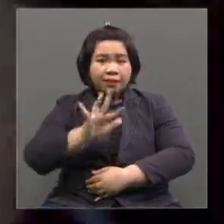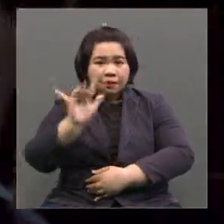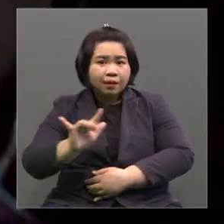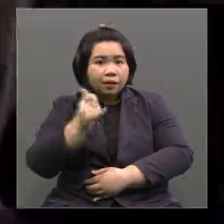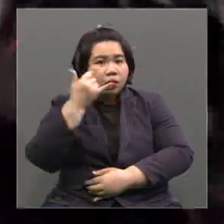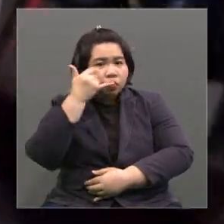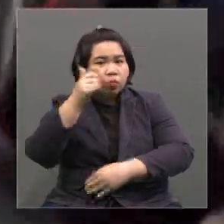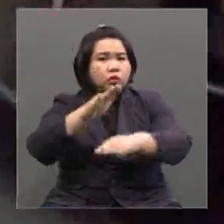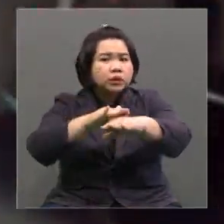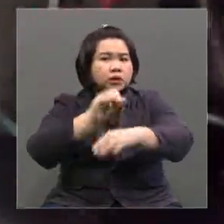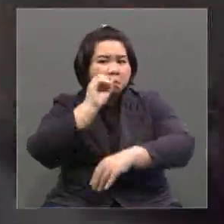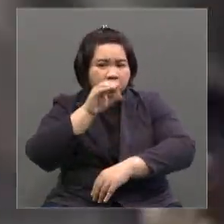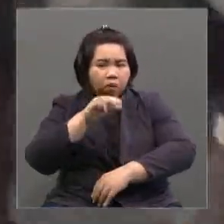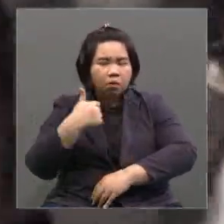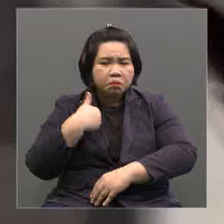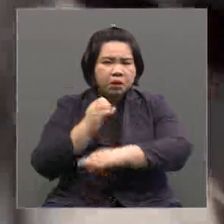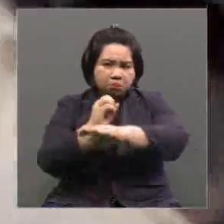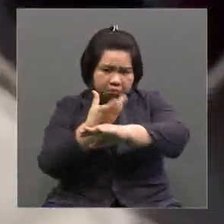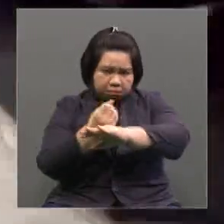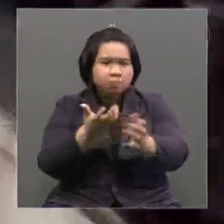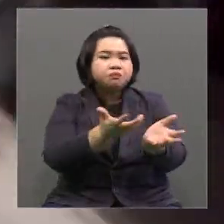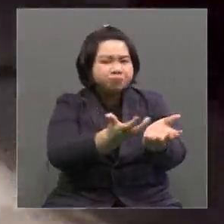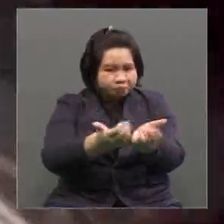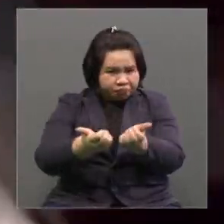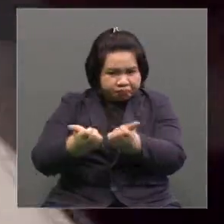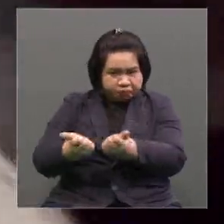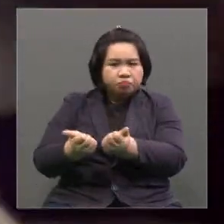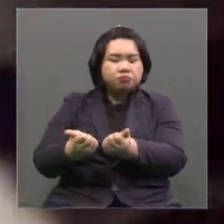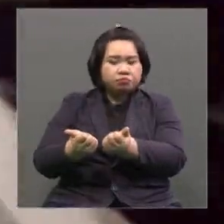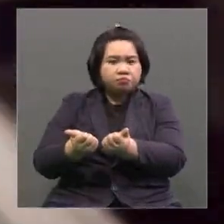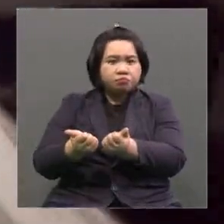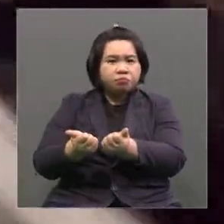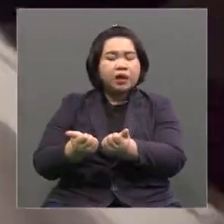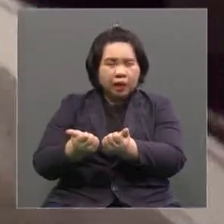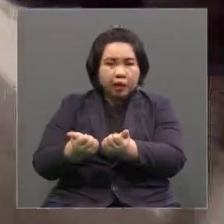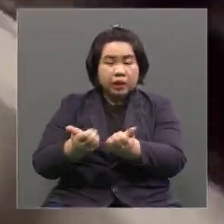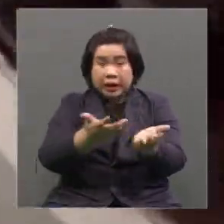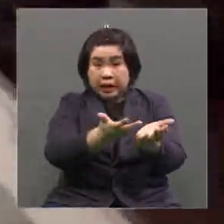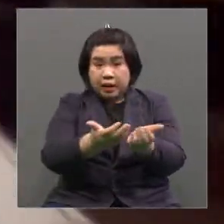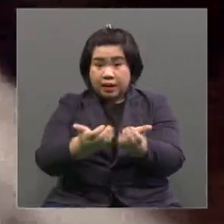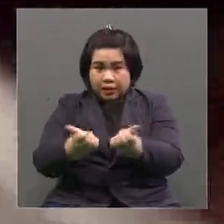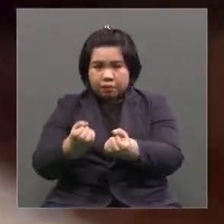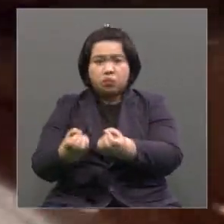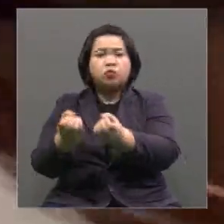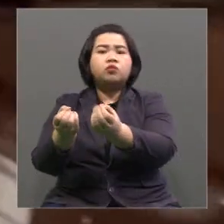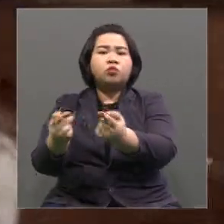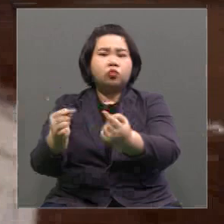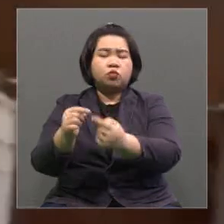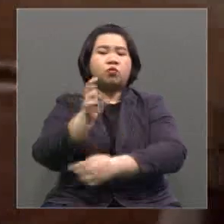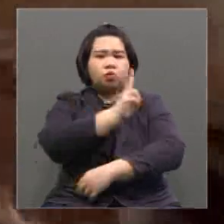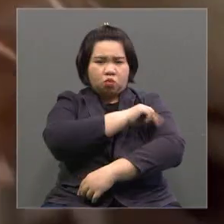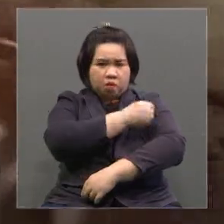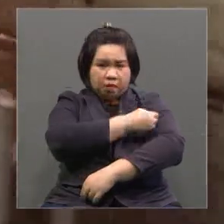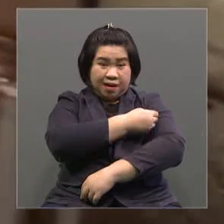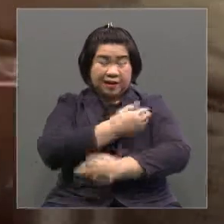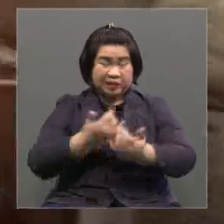งศูนย์นเรนทรสงขลาให้จัดรถพยาบาลมารอรับผู้ป่วยที่ท่าเทียบเรือฐานทัพเรือสงขลาทัพเรือภาคที่2